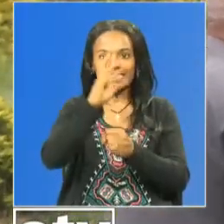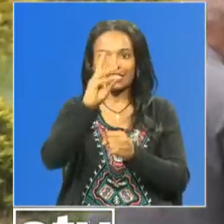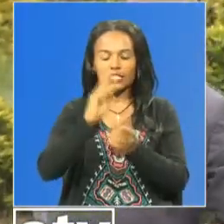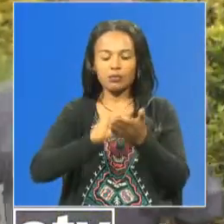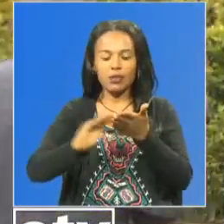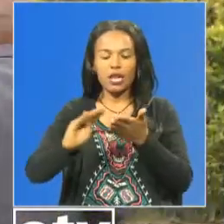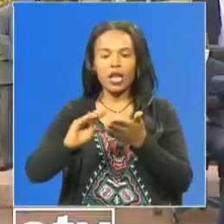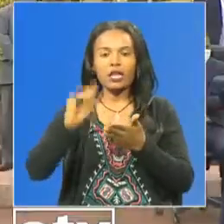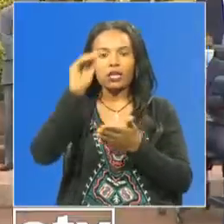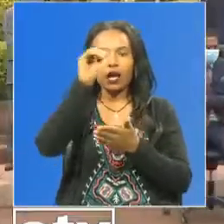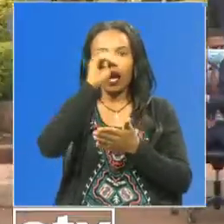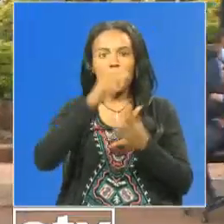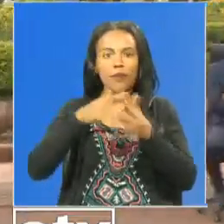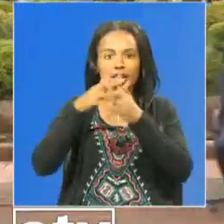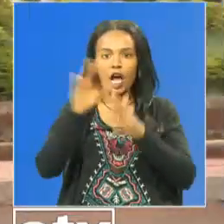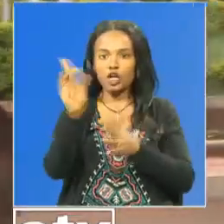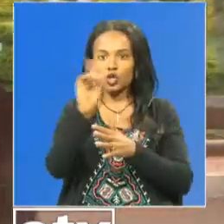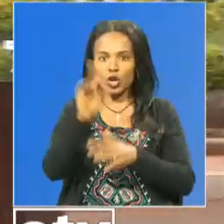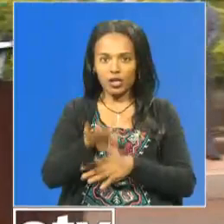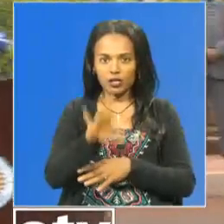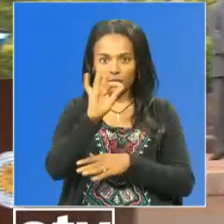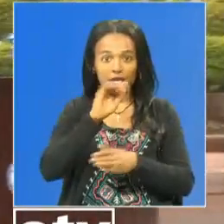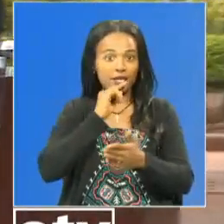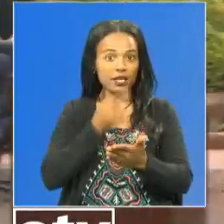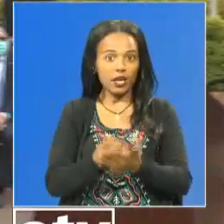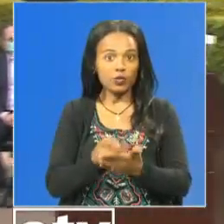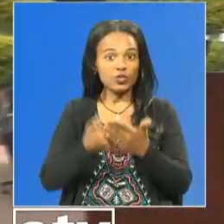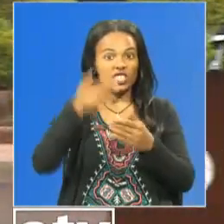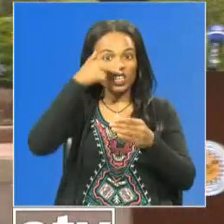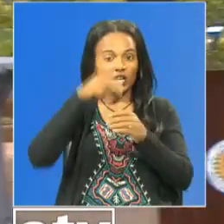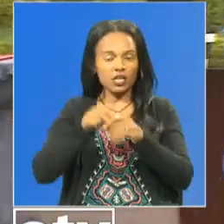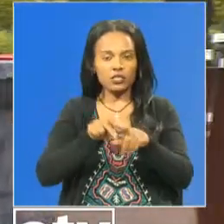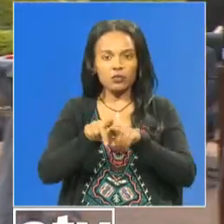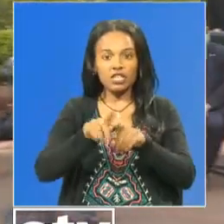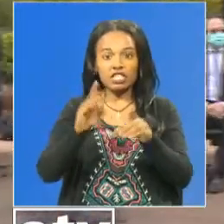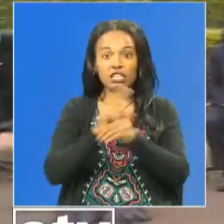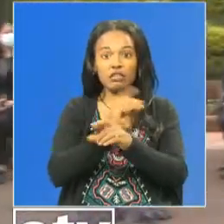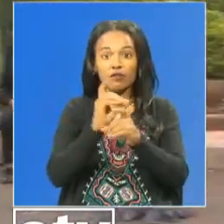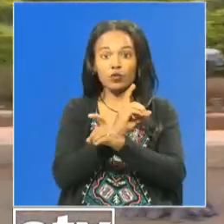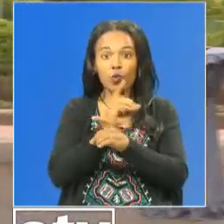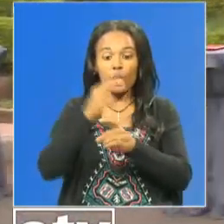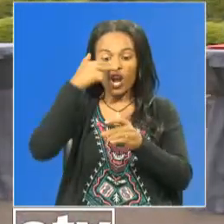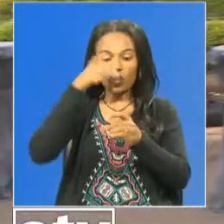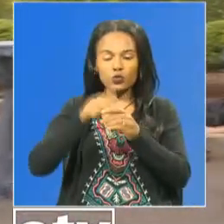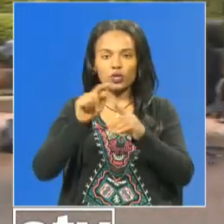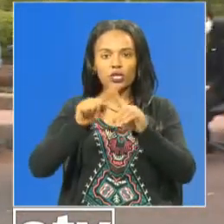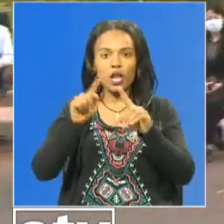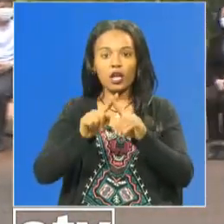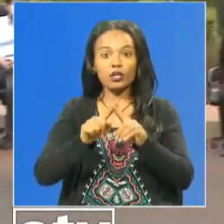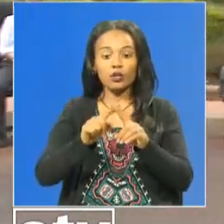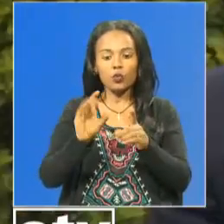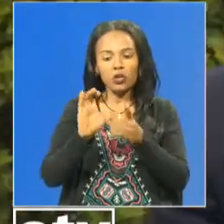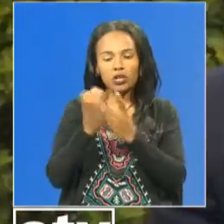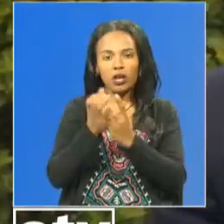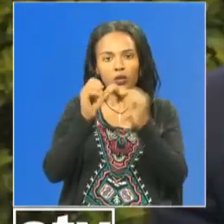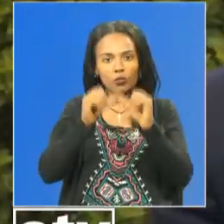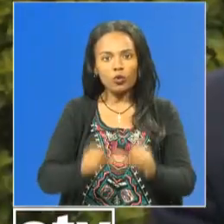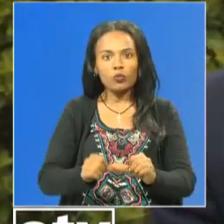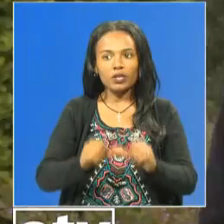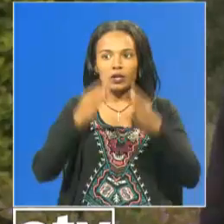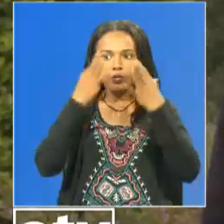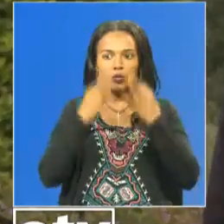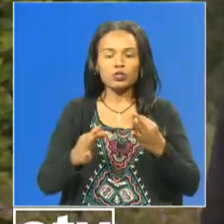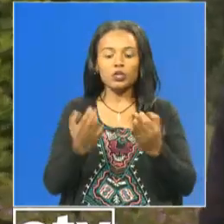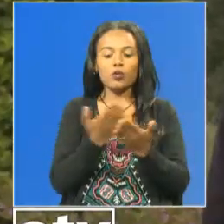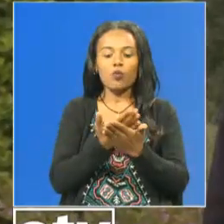የአሜሪካን ዶላር እንደሚገኝም በጥናት ተረጋግቷል። ይህ የጋዝ ንግድ ስምምነት የተፈጥሮ ጋዙ ለተለያዩ አገልግሎቶች የሚውልበትን ሁኔታ መወሰን ዋናው